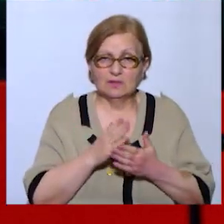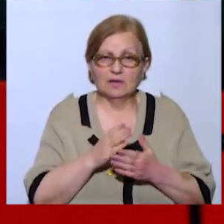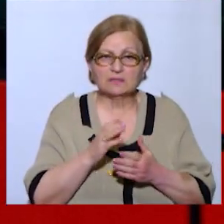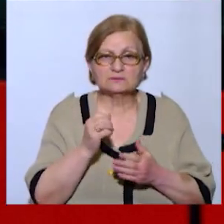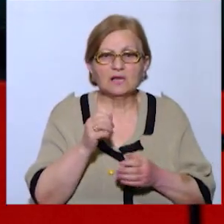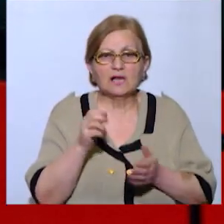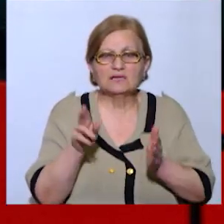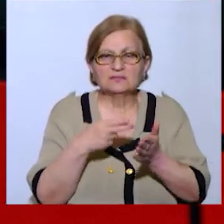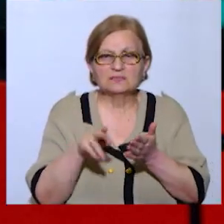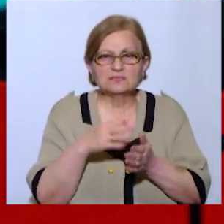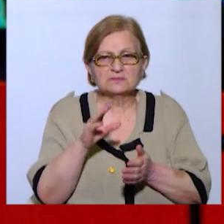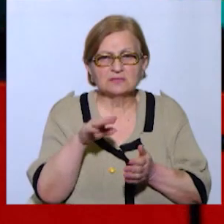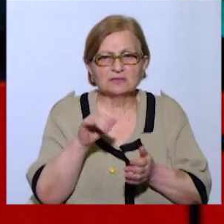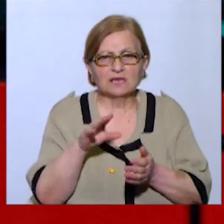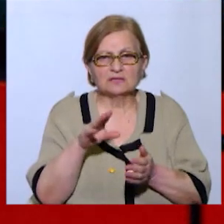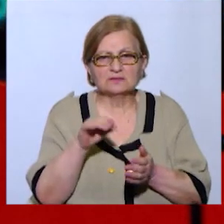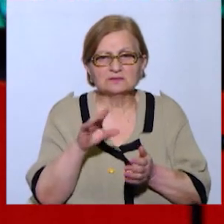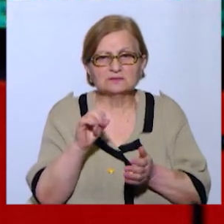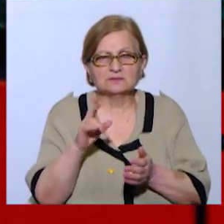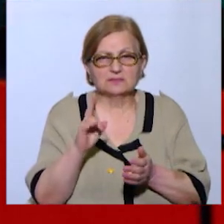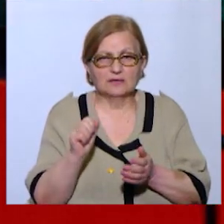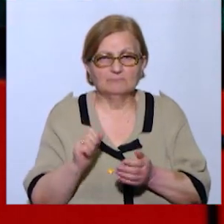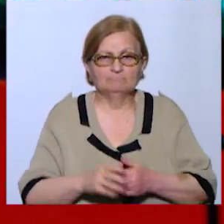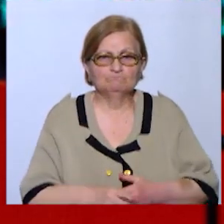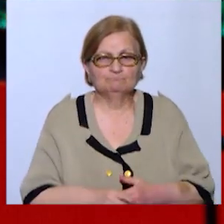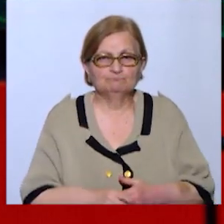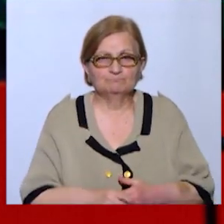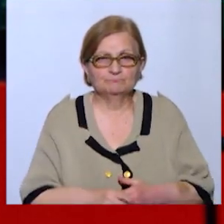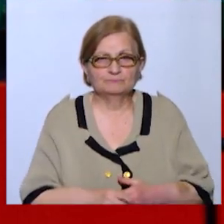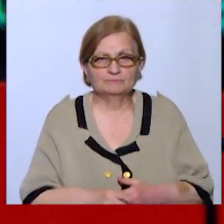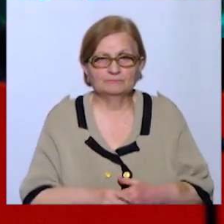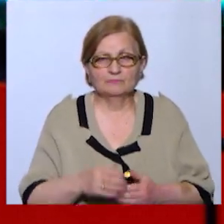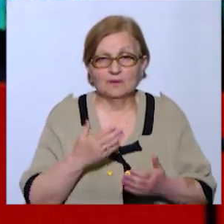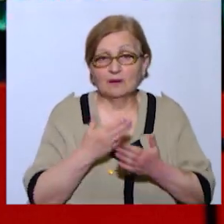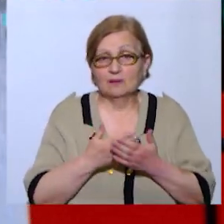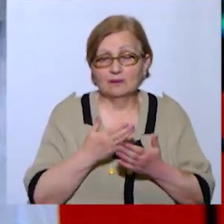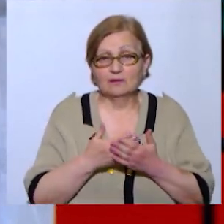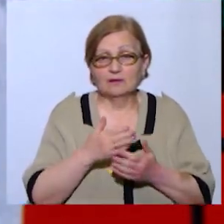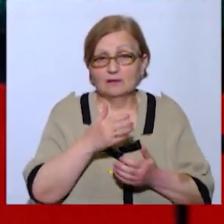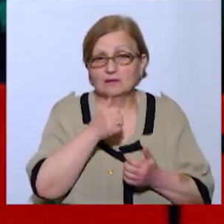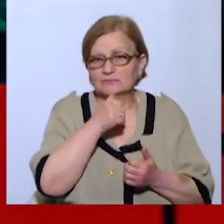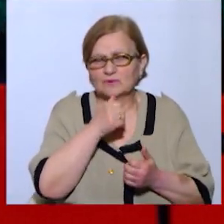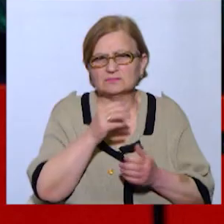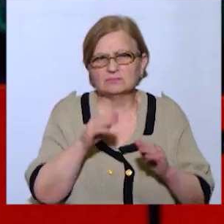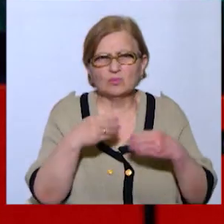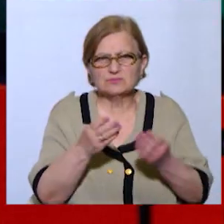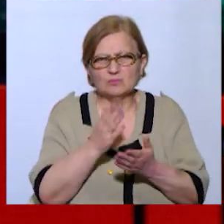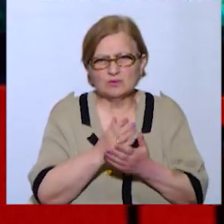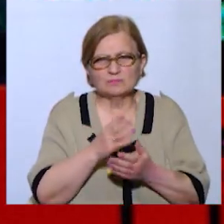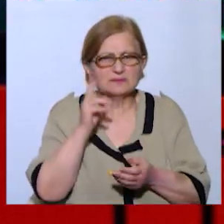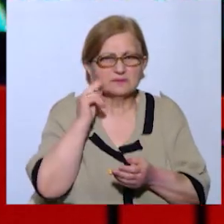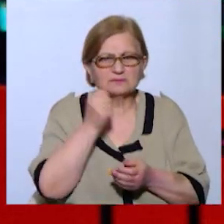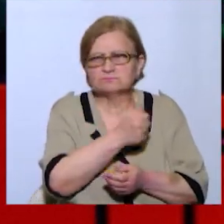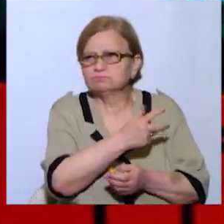სტატისტიკის ელემენტები, მოდით შევუდგეთ საქმეს. თქვათ, მოცემული გვაქვს რაღაც რაოდენობის რიცხვები,